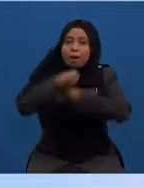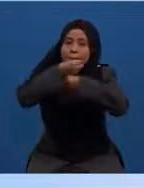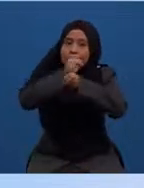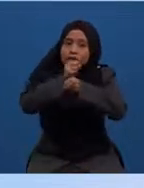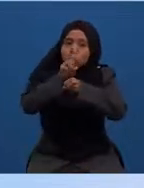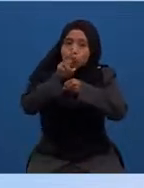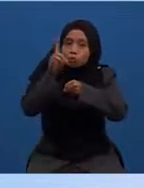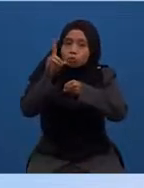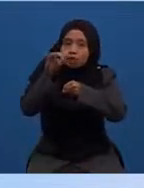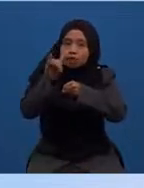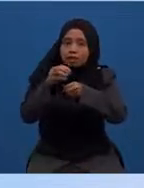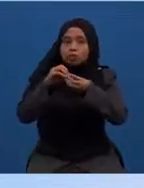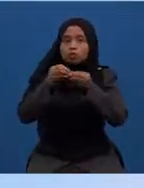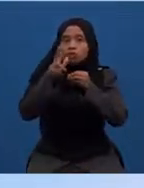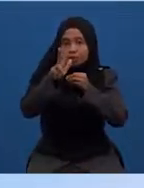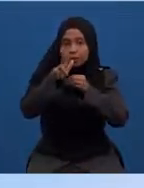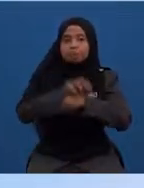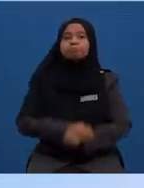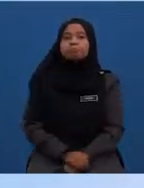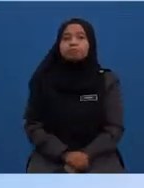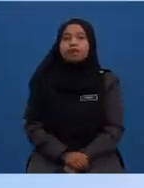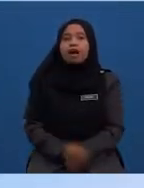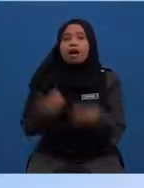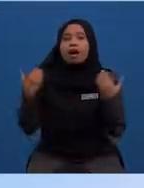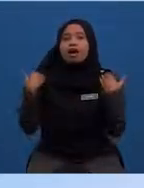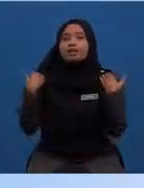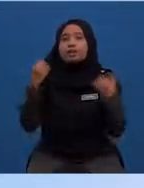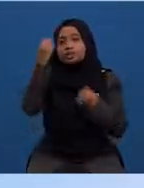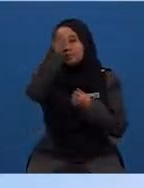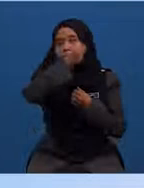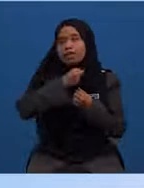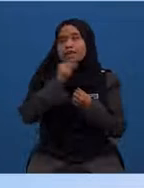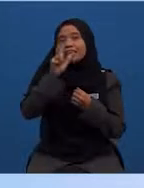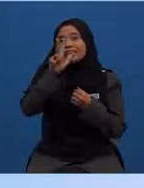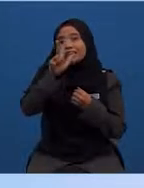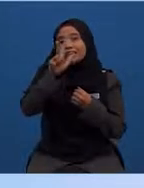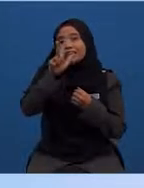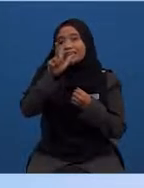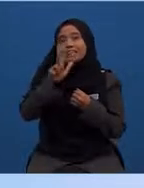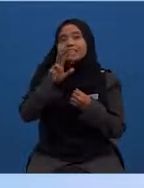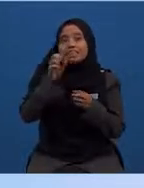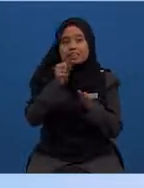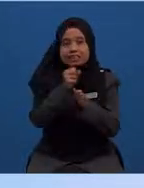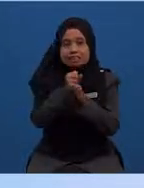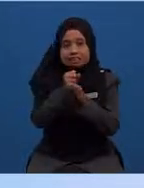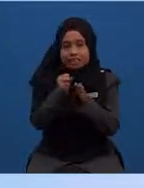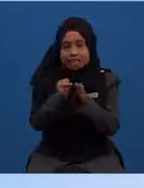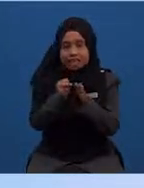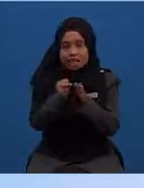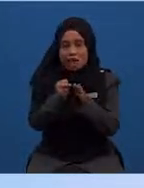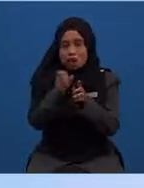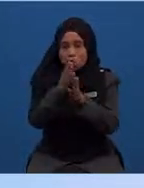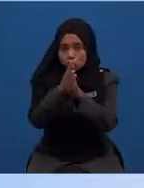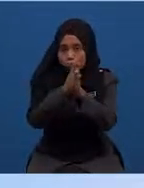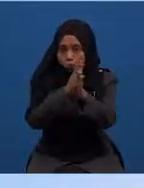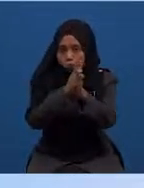dua dimensi yang ketiga ini mempunyai tiga bilangan sisi lurus.